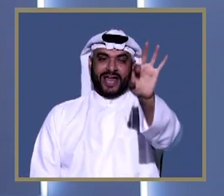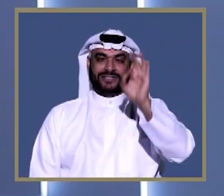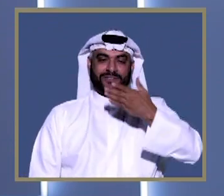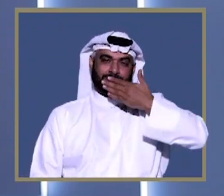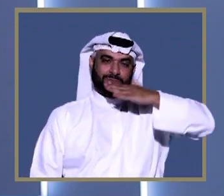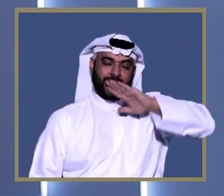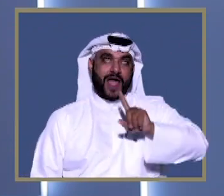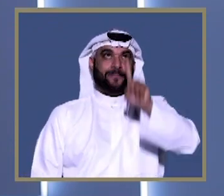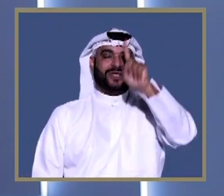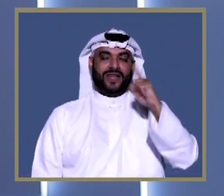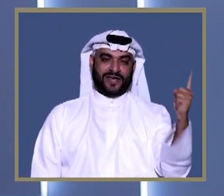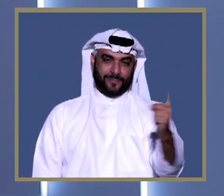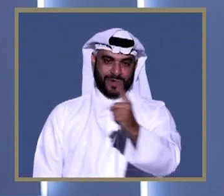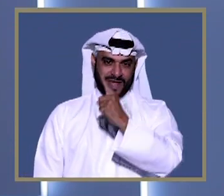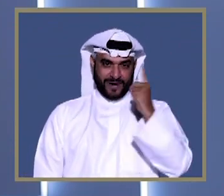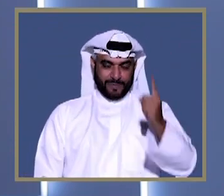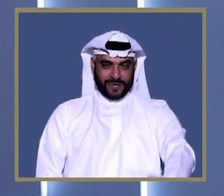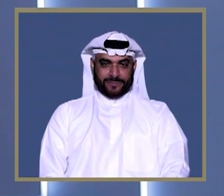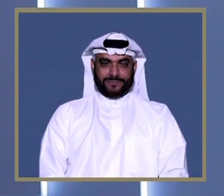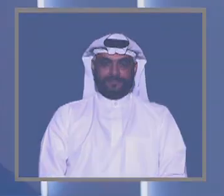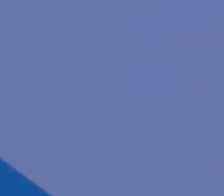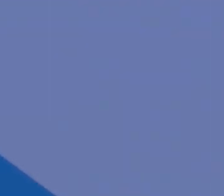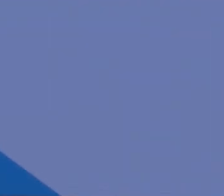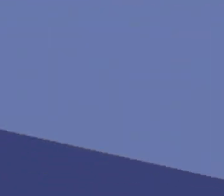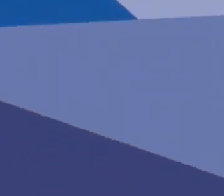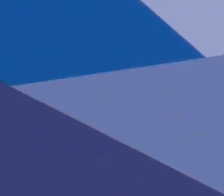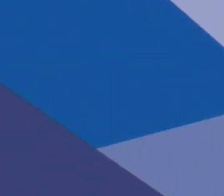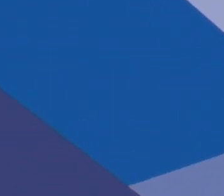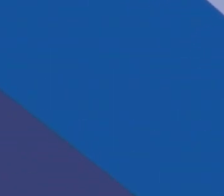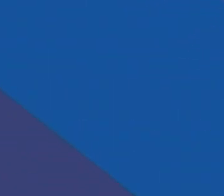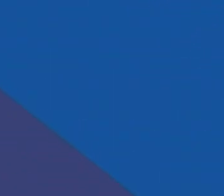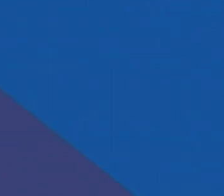ثقة بهذا الاختيار، والحمد لله رب العالمين.